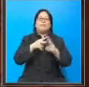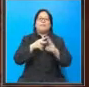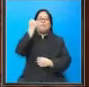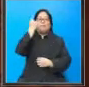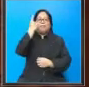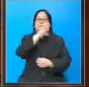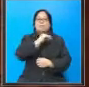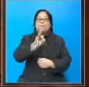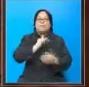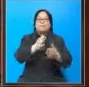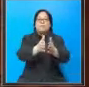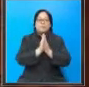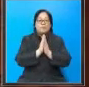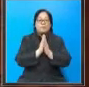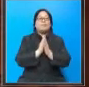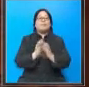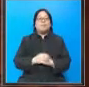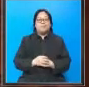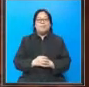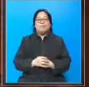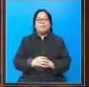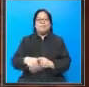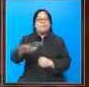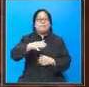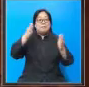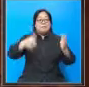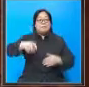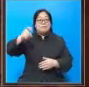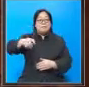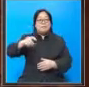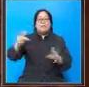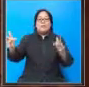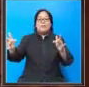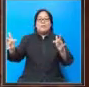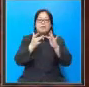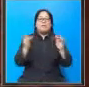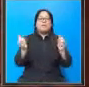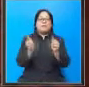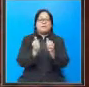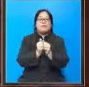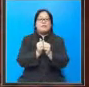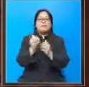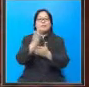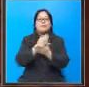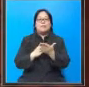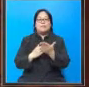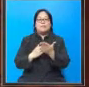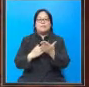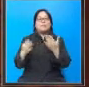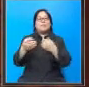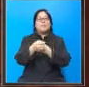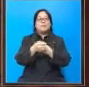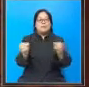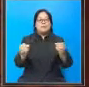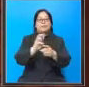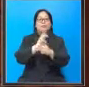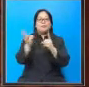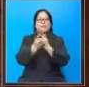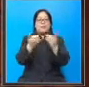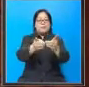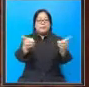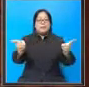sangat memahami dan sayurnya dulu supaya mereka yang memerlukan ini terhubung terus dengan PH pejabat